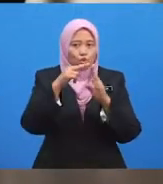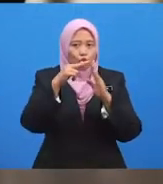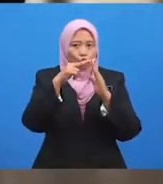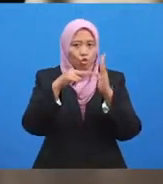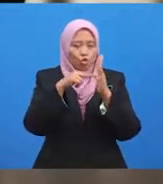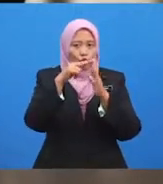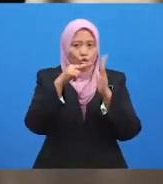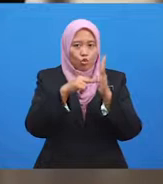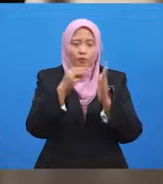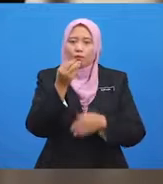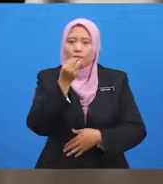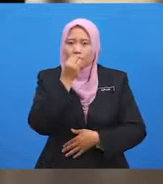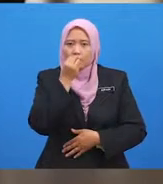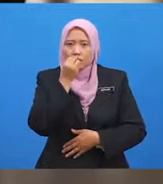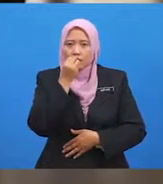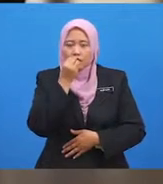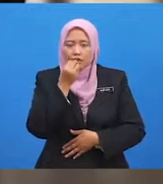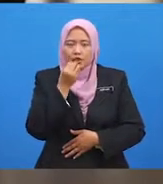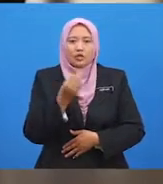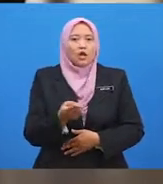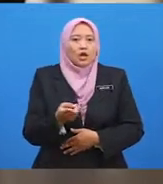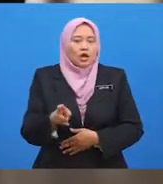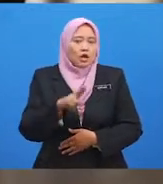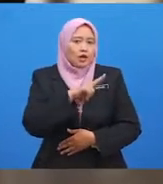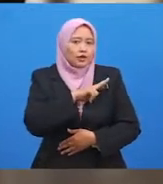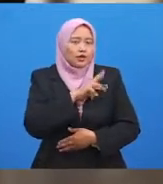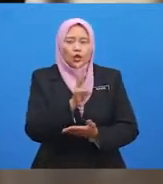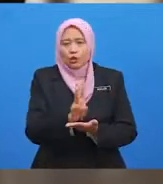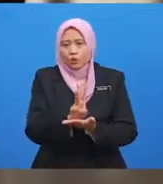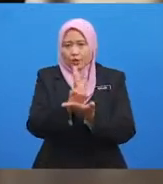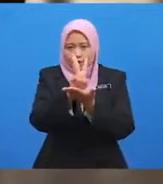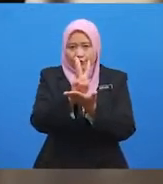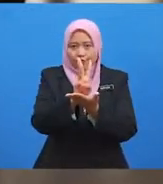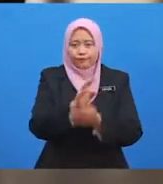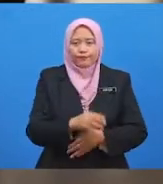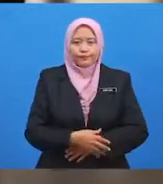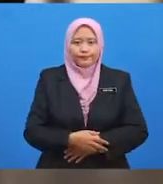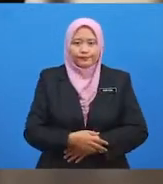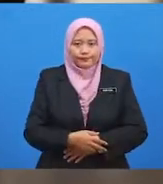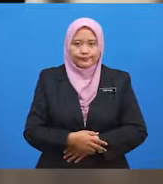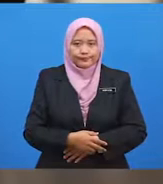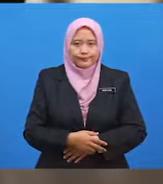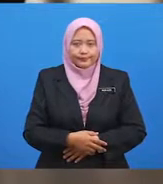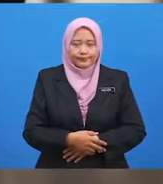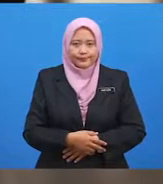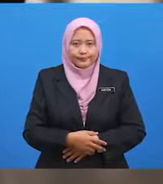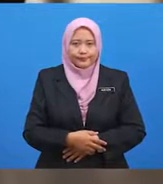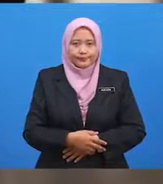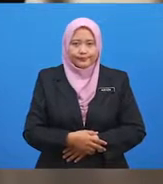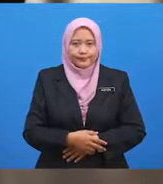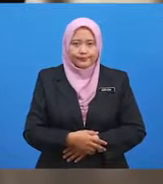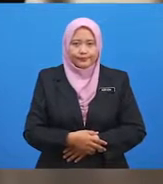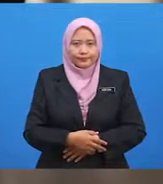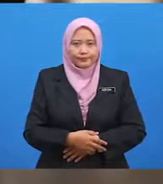bagi penjaga harta wakaf itu dan juga berkaitan dengan harta wakaf yang terbiar